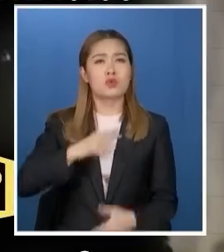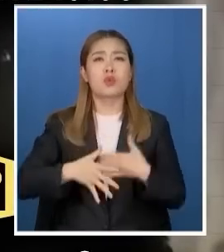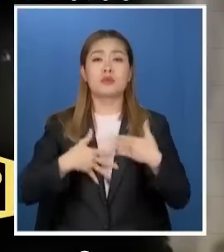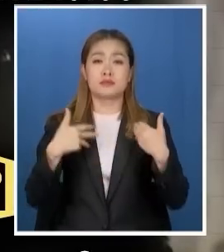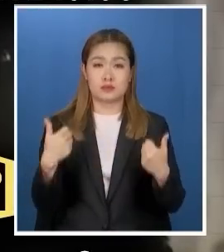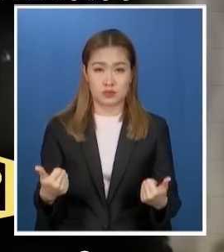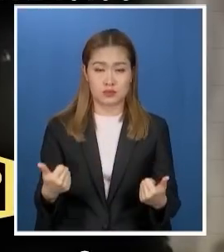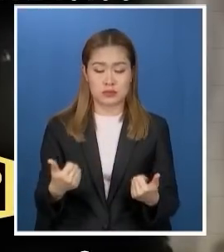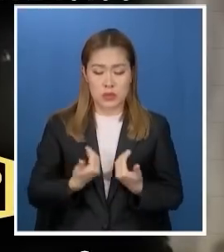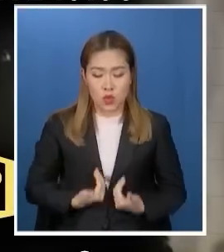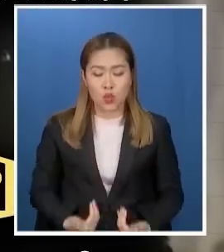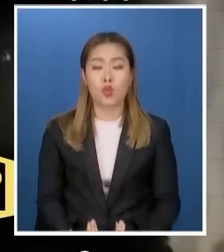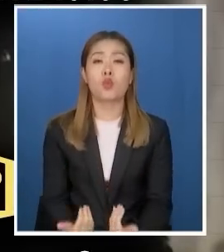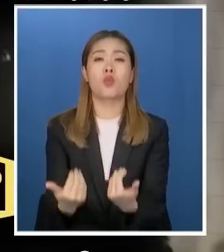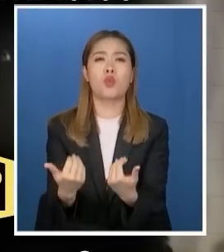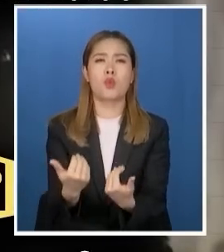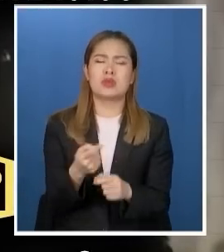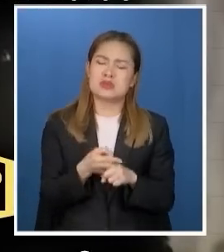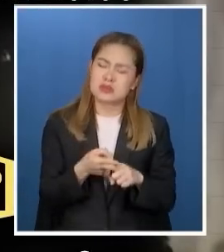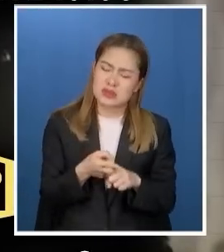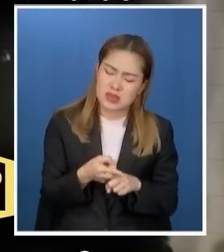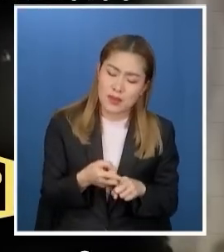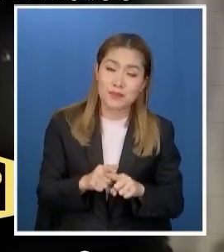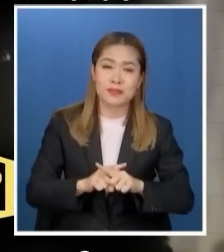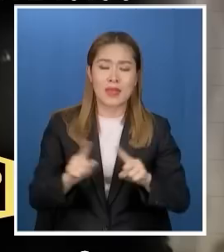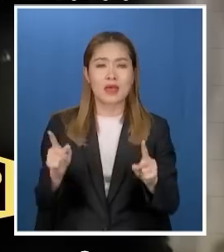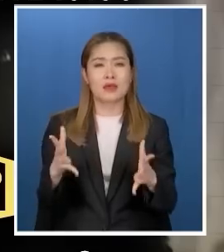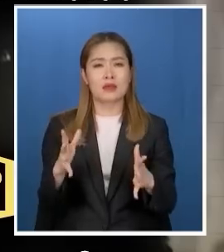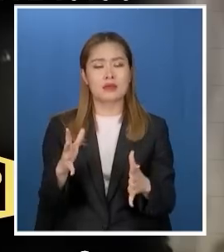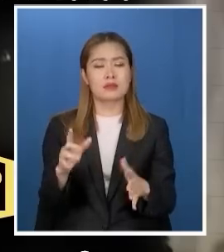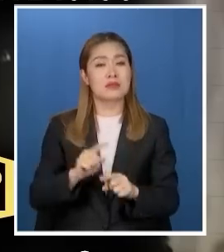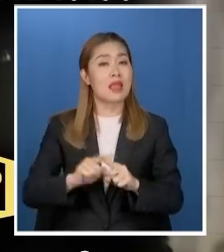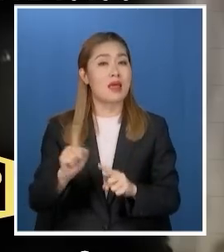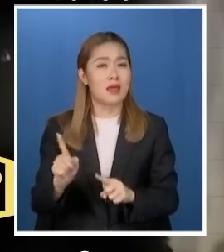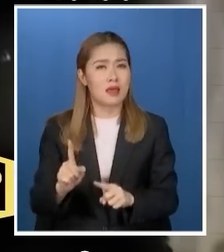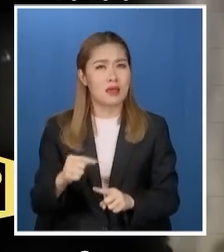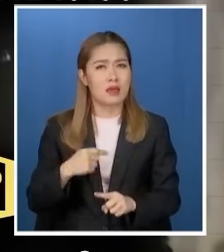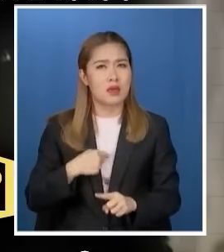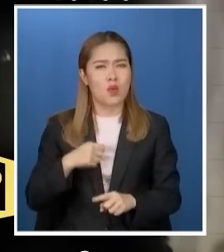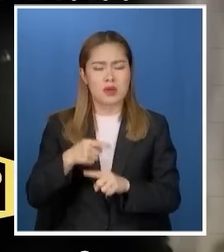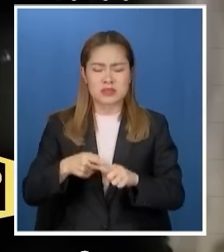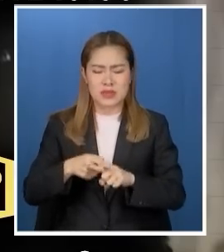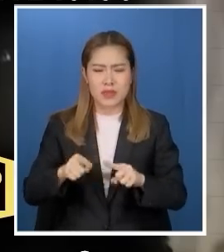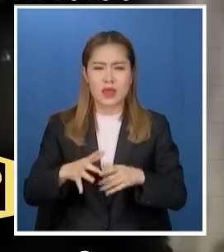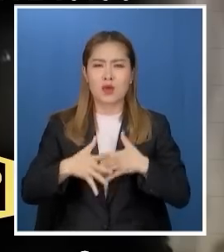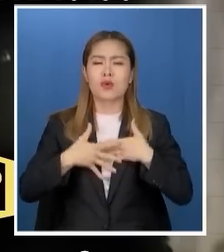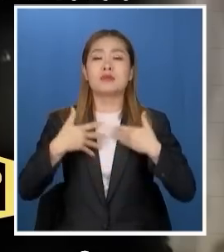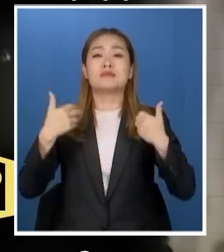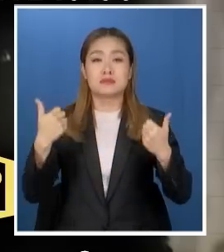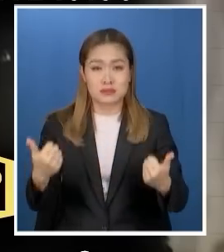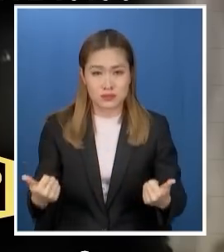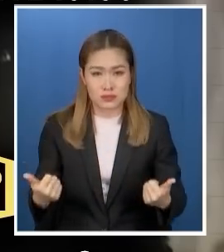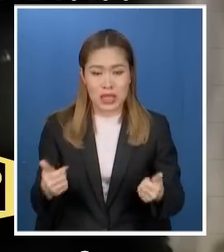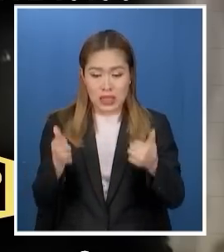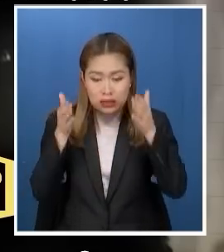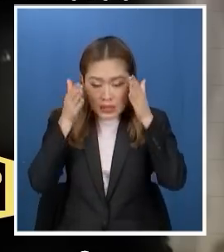ขตอนคลอดออกมาหนูเจ็บมากนะแต่หนูบอกเลยว่าเป็นความเจ็บที่สุดในชีวิต